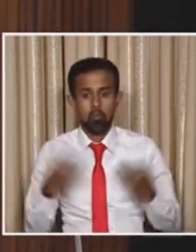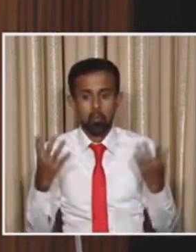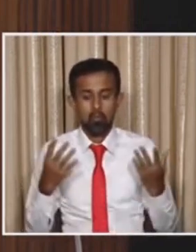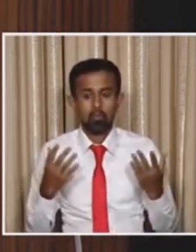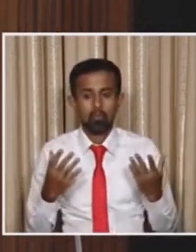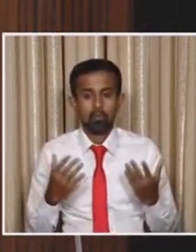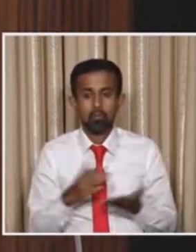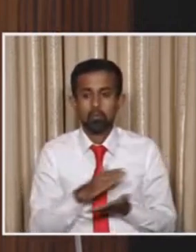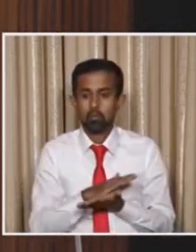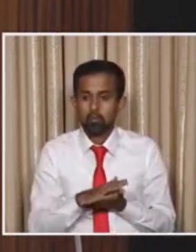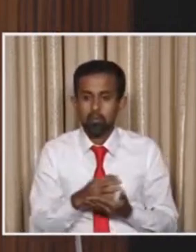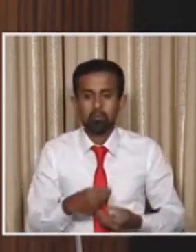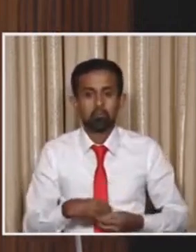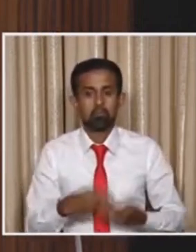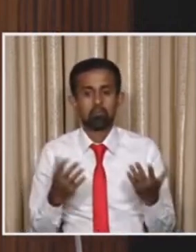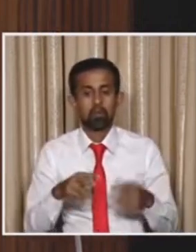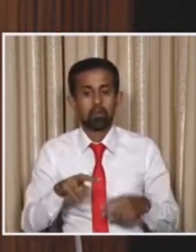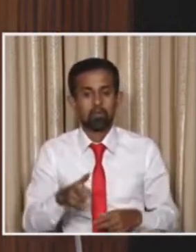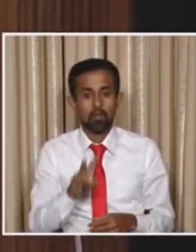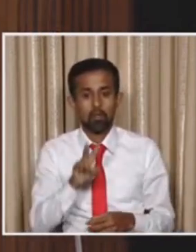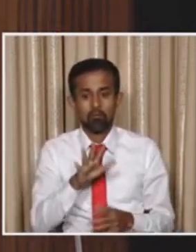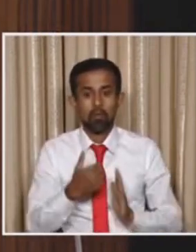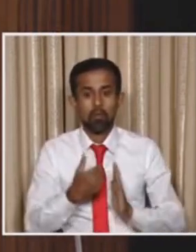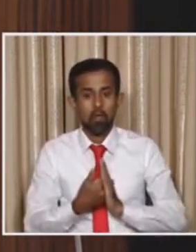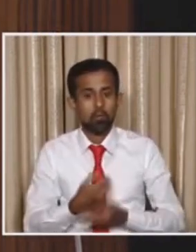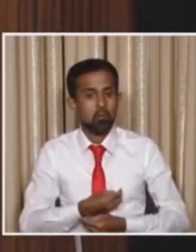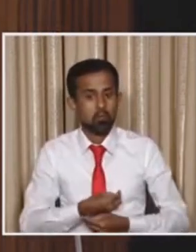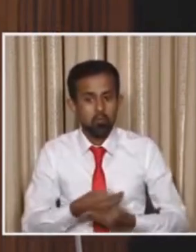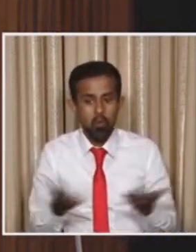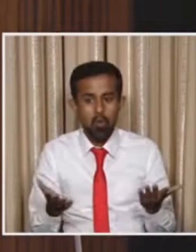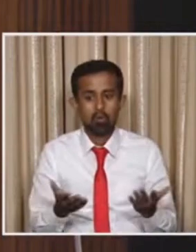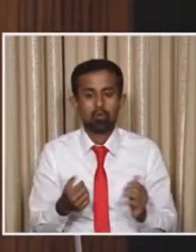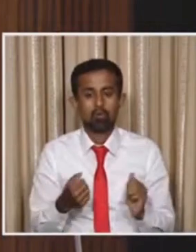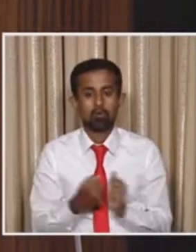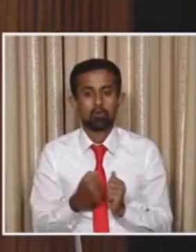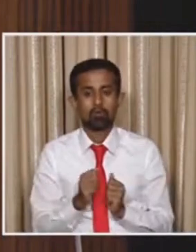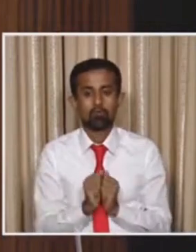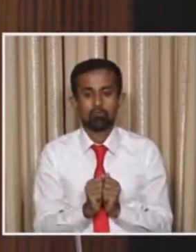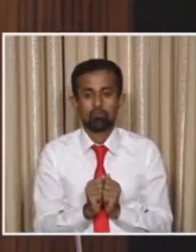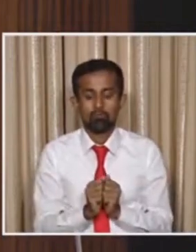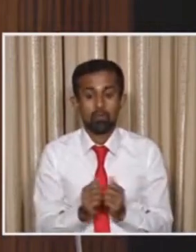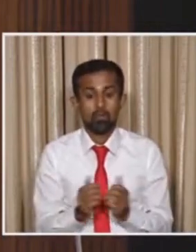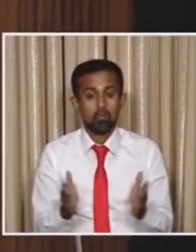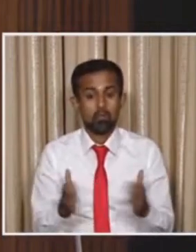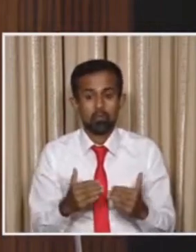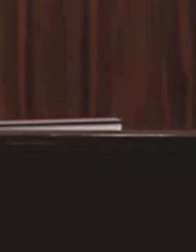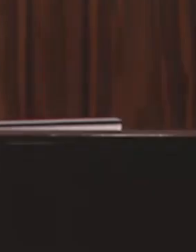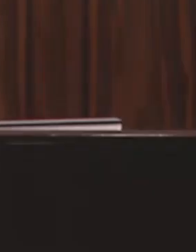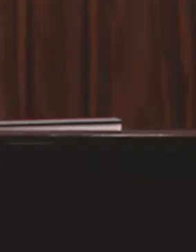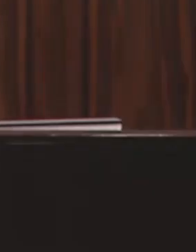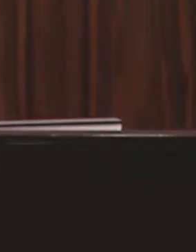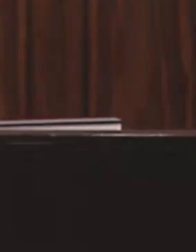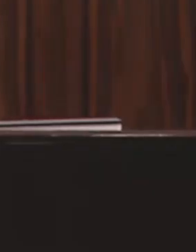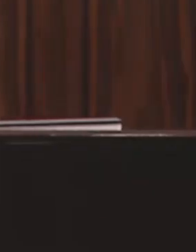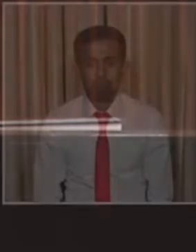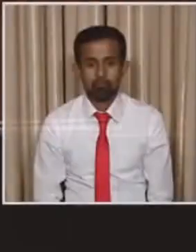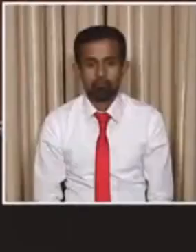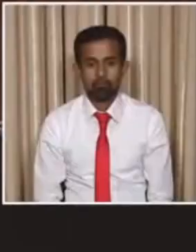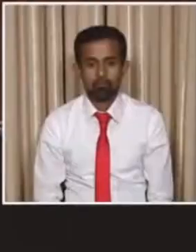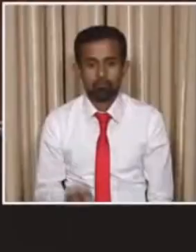සදාචාරයත් විනාශ කරලා මේ 225 දින ගෞරව දිනාසල කටයුතු කිරීම සම්බන්ධ කර කථානායකතුමනි මිට වඩා මැදිහත් කටයුතු කරන්න. අද දින